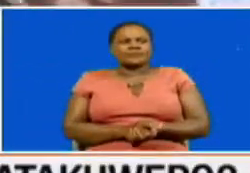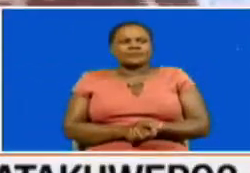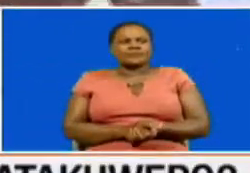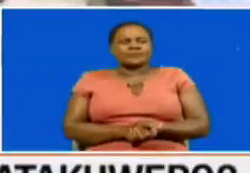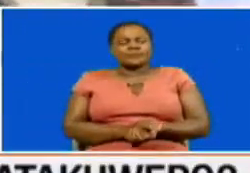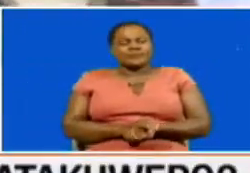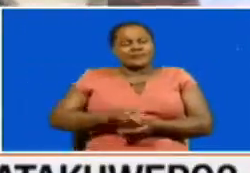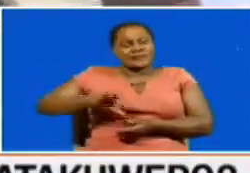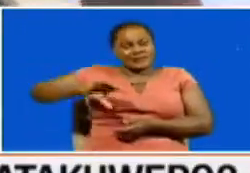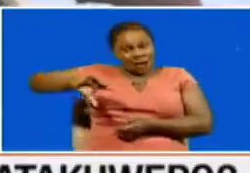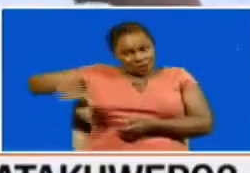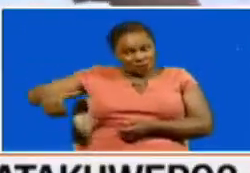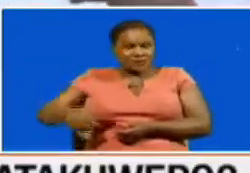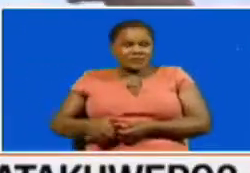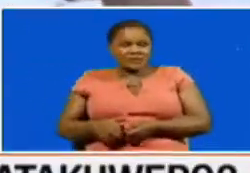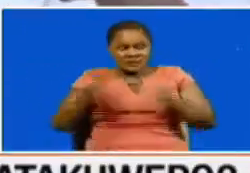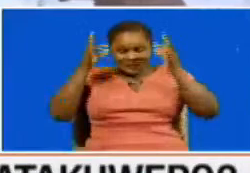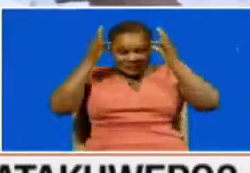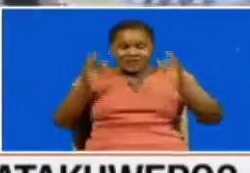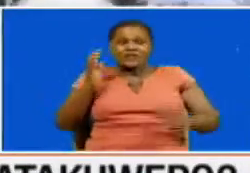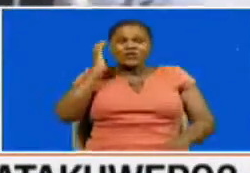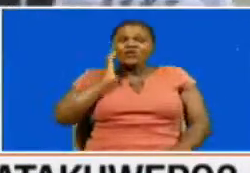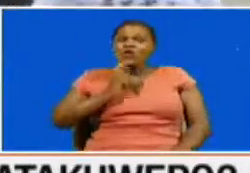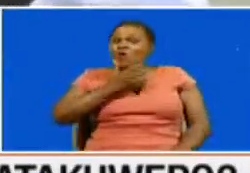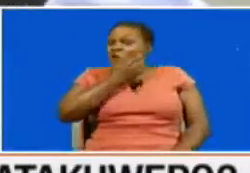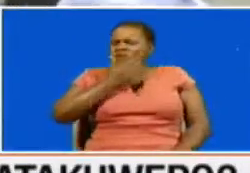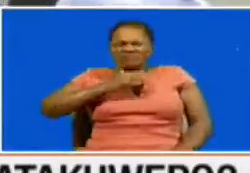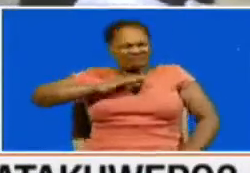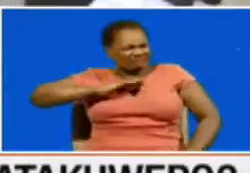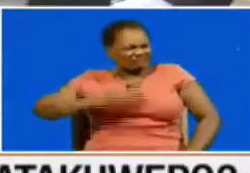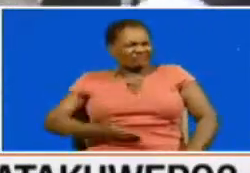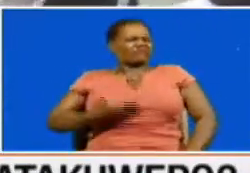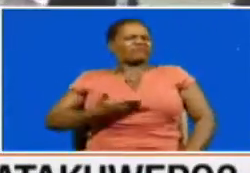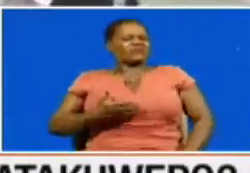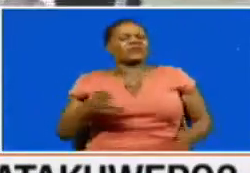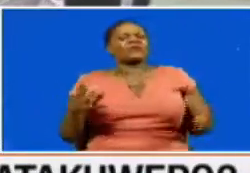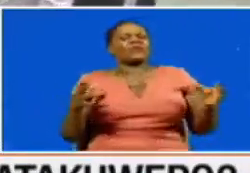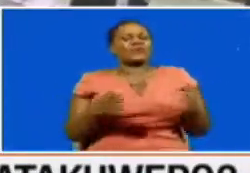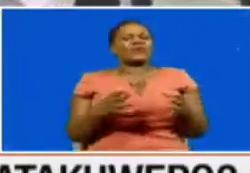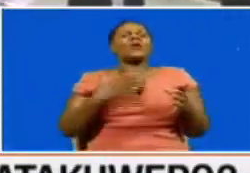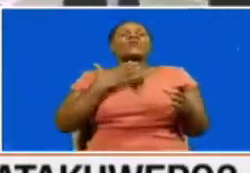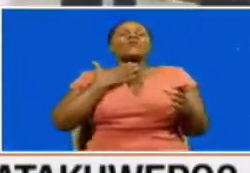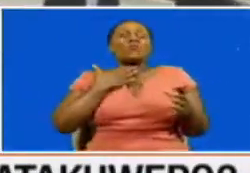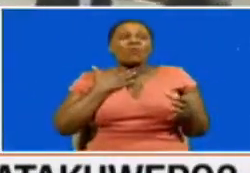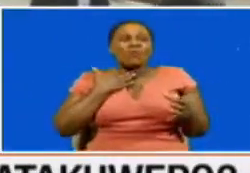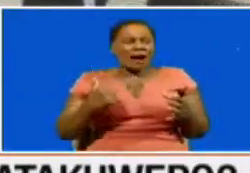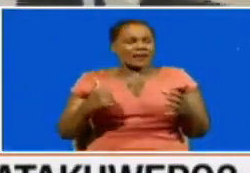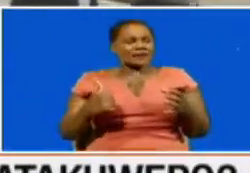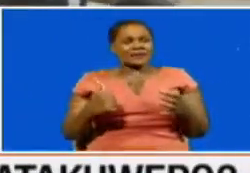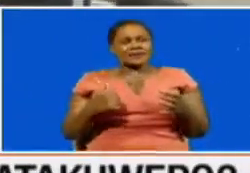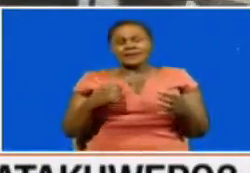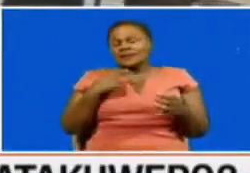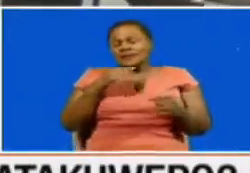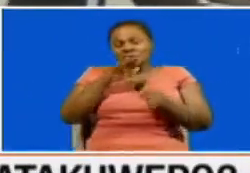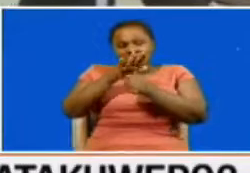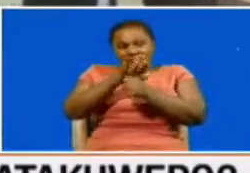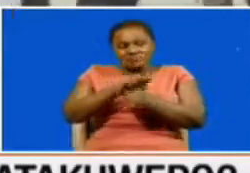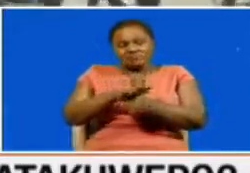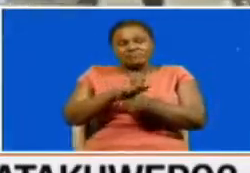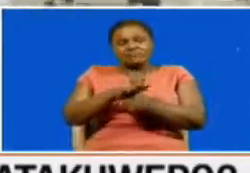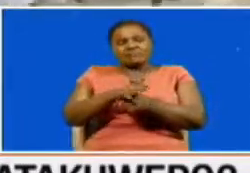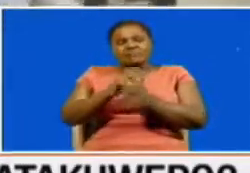Na jijini Kisumu, uamuzi wa Nyong'o umeonekana kuwaghadhabisha wenyeji wanaomtaka kukoma kukandamiza ajenda ya